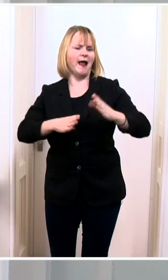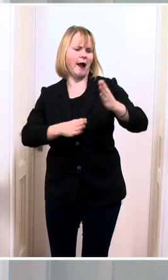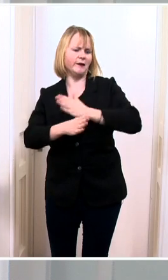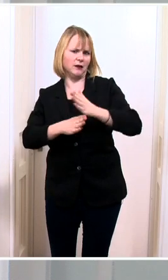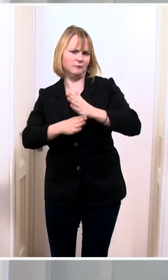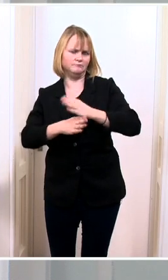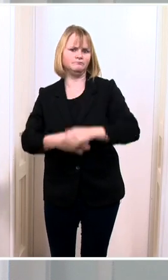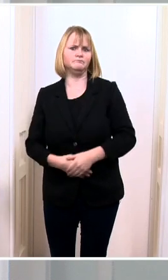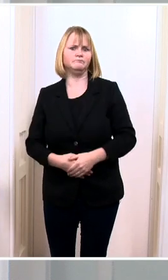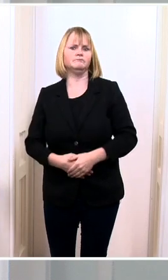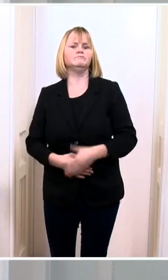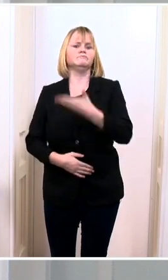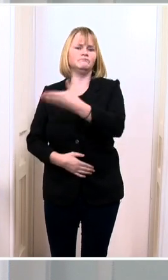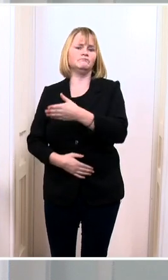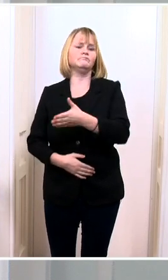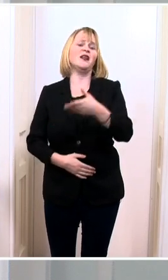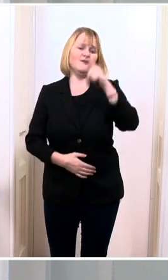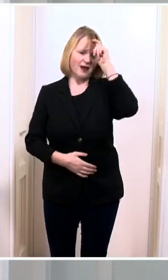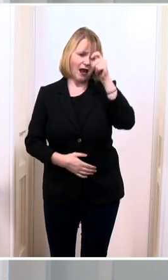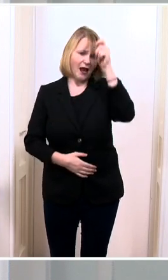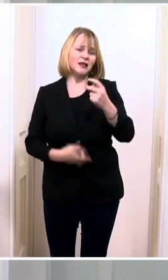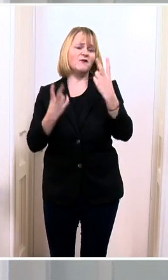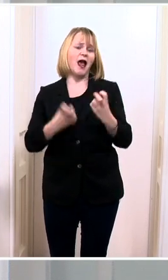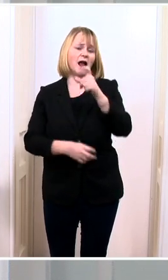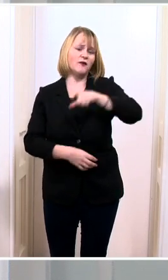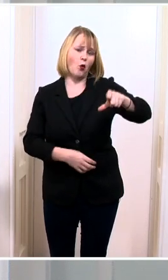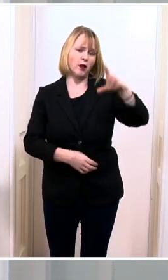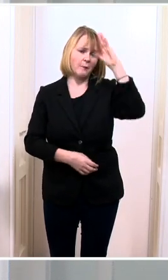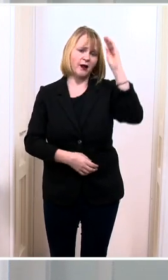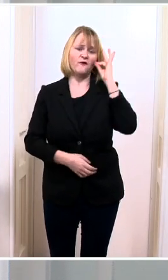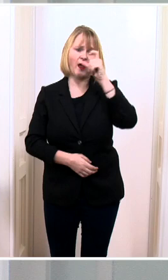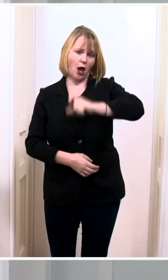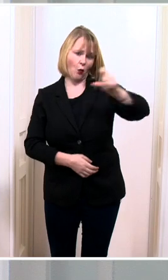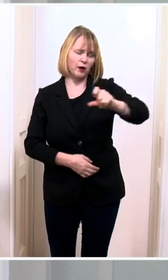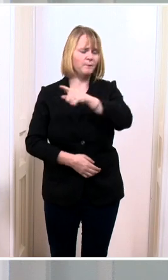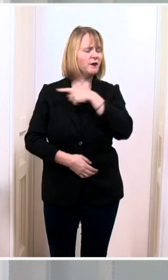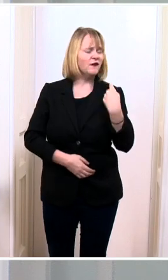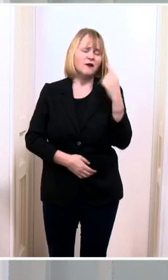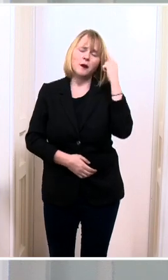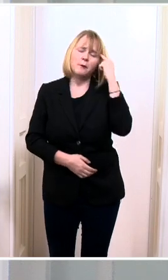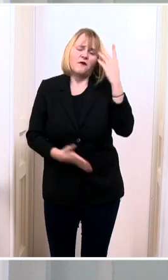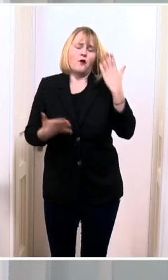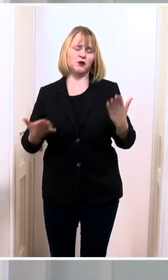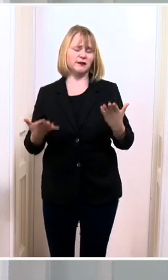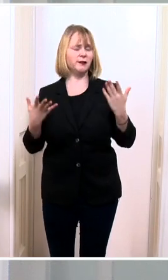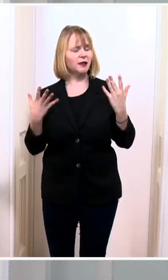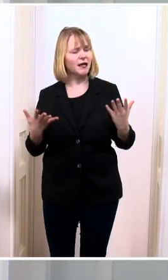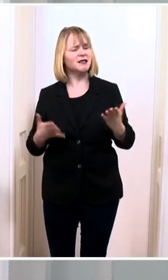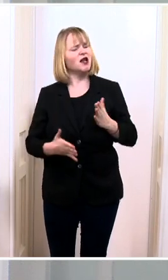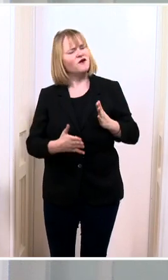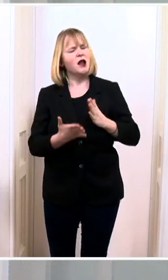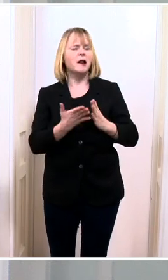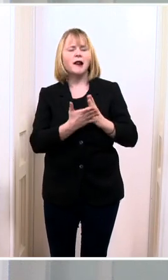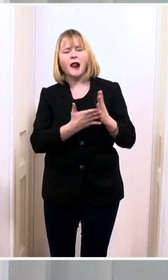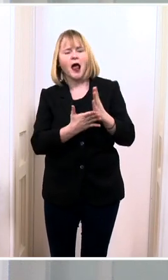Sehr geehrte Einwohnerinnen und Einwohner, wir sind uns bewusst, dass wir uns auf einem langen und